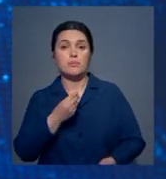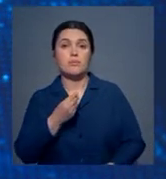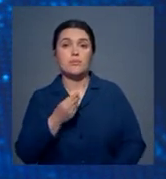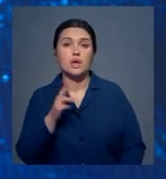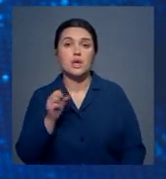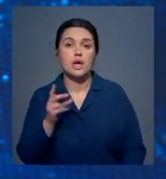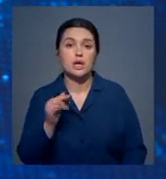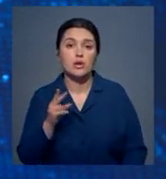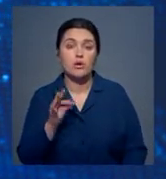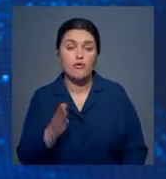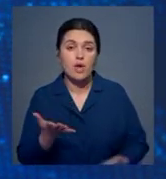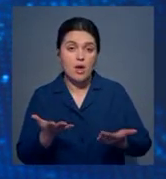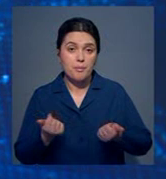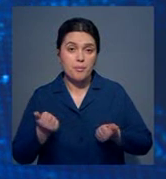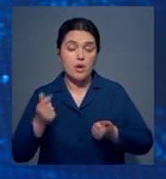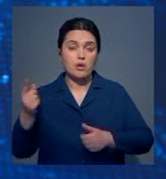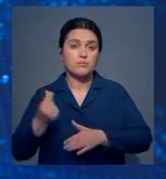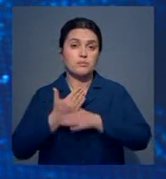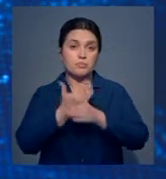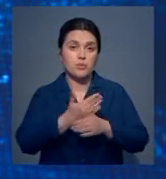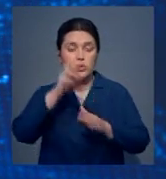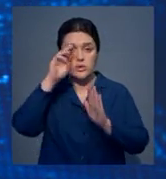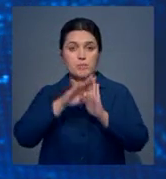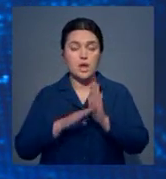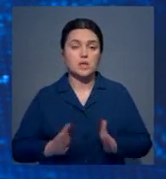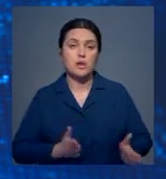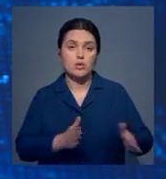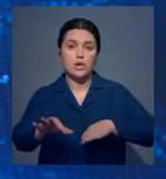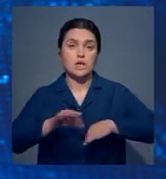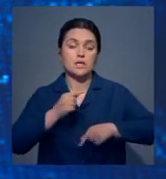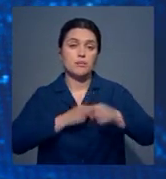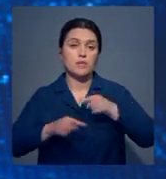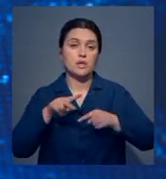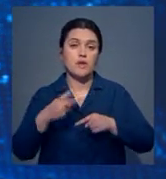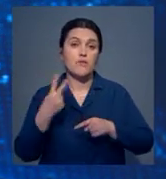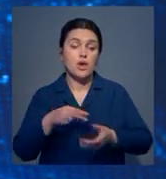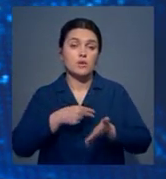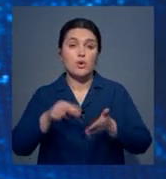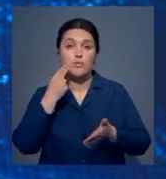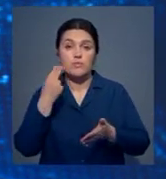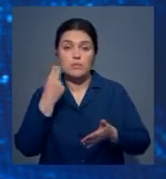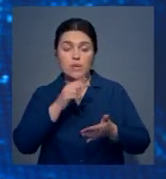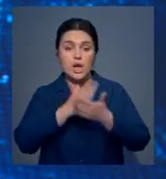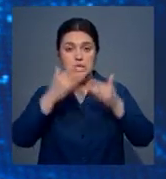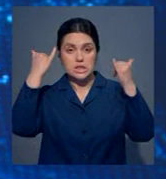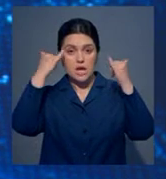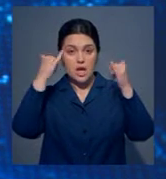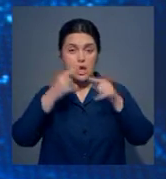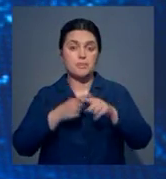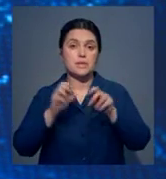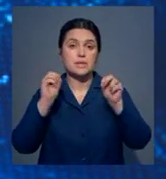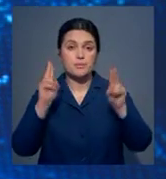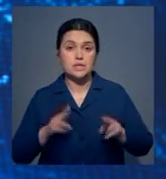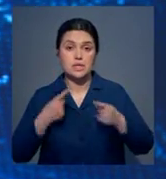Каликов получил субсидии в рамках программы «Дорожная карта бизнеса 2020», закупил племенное стадо крупного рогатого скота, оборудование